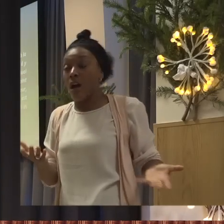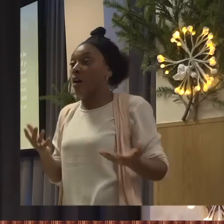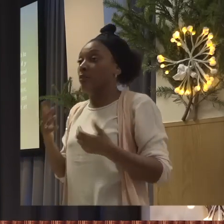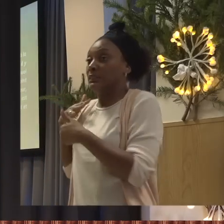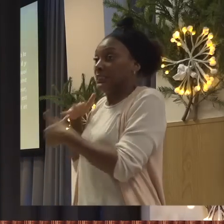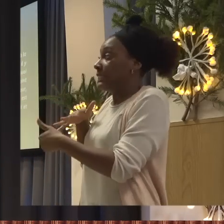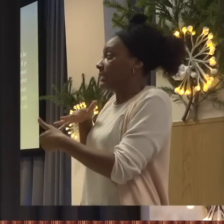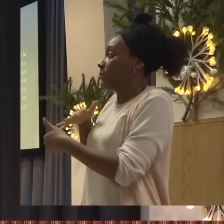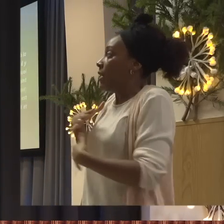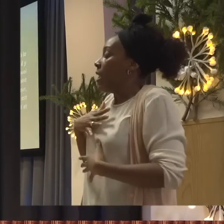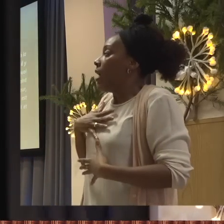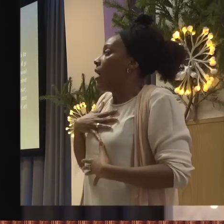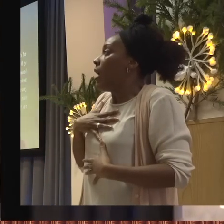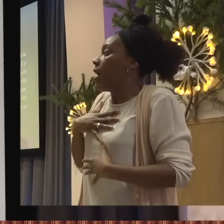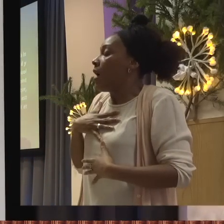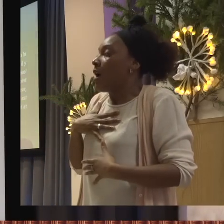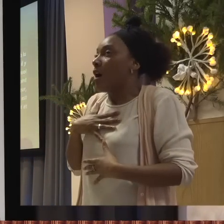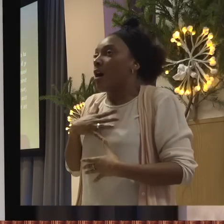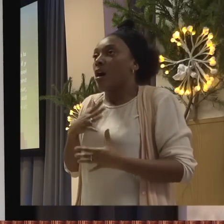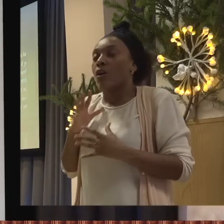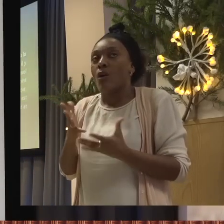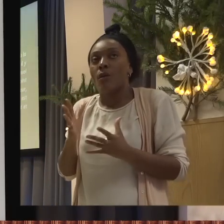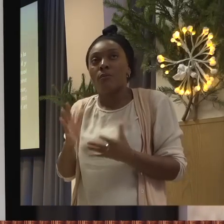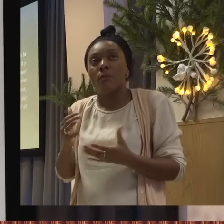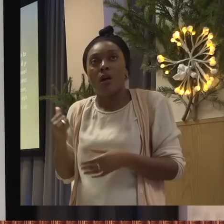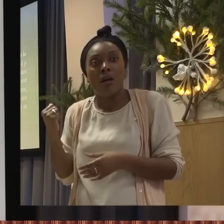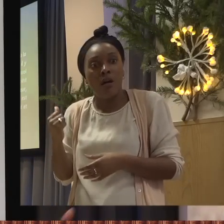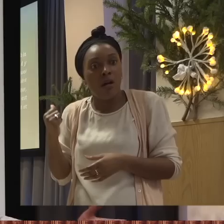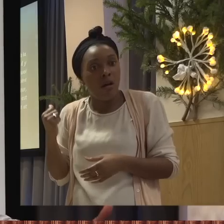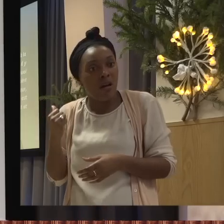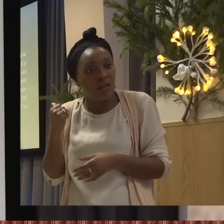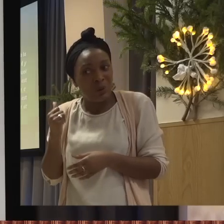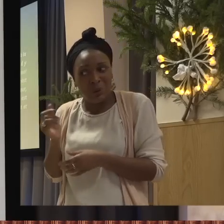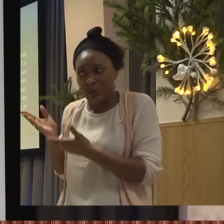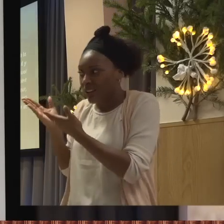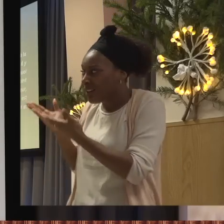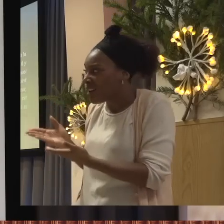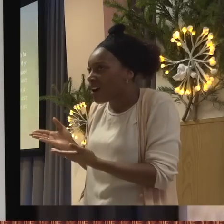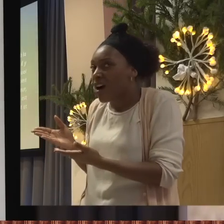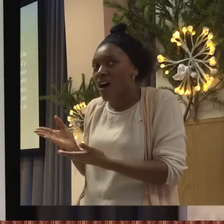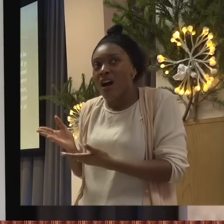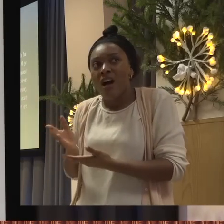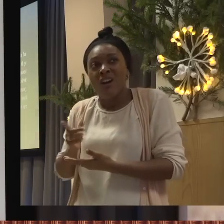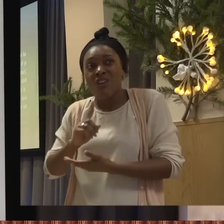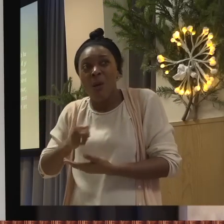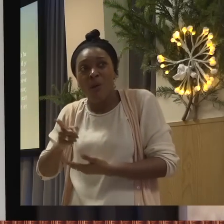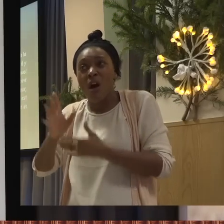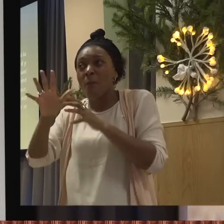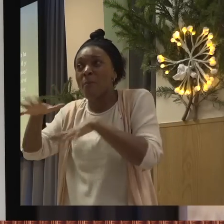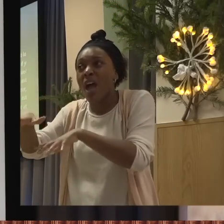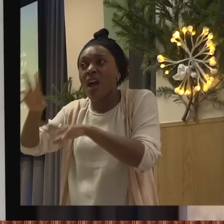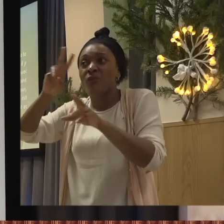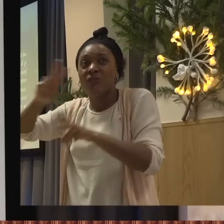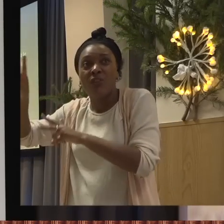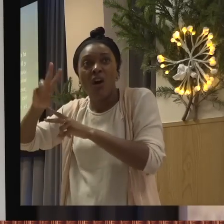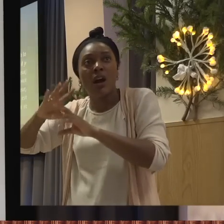grande frayeur. Et ils se dirent les uns aux autres, quel est donc celui-ci à qui obéissent même le